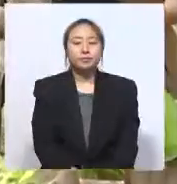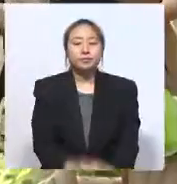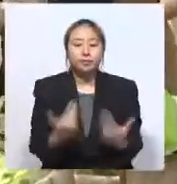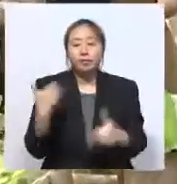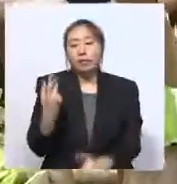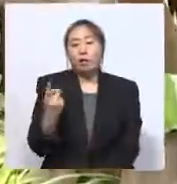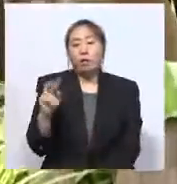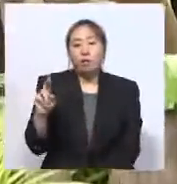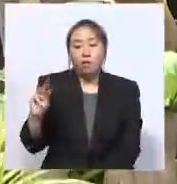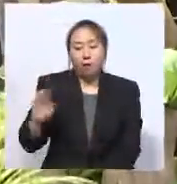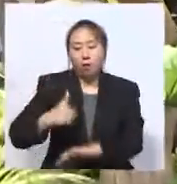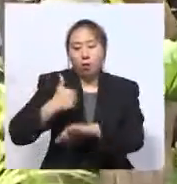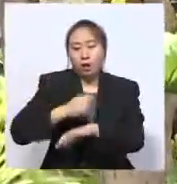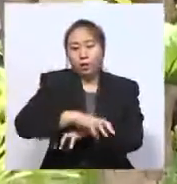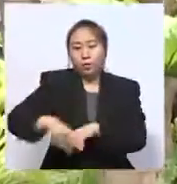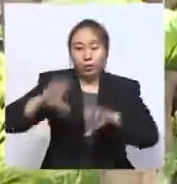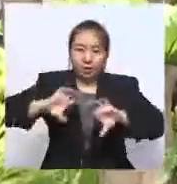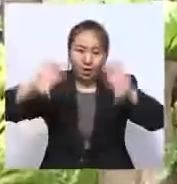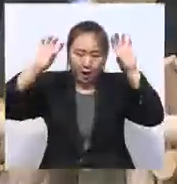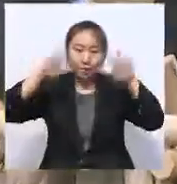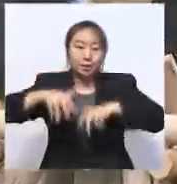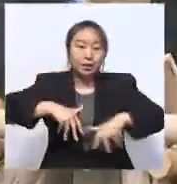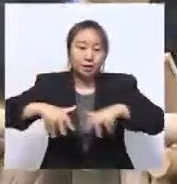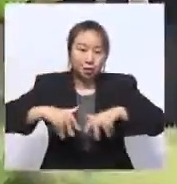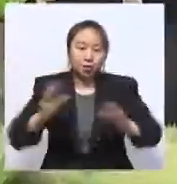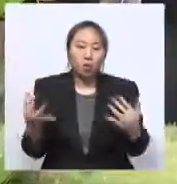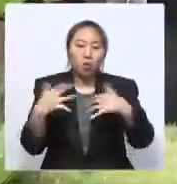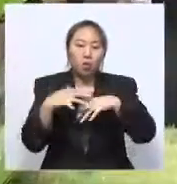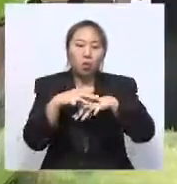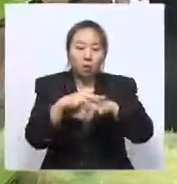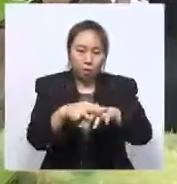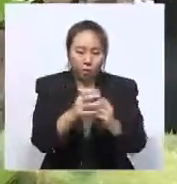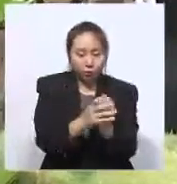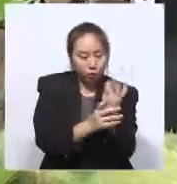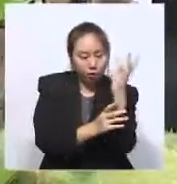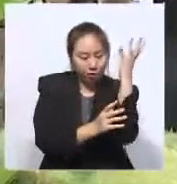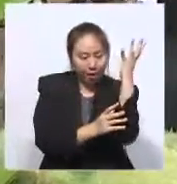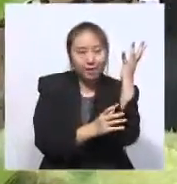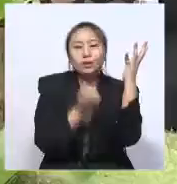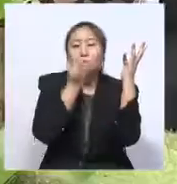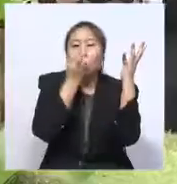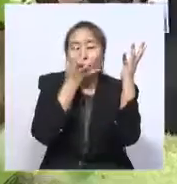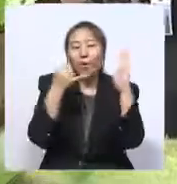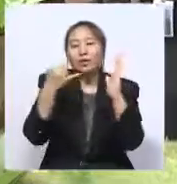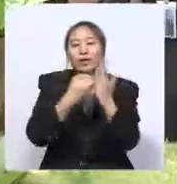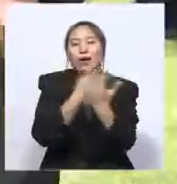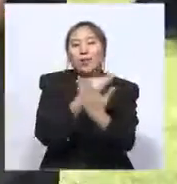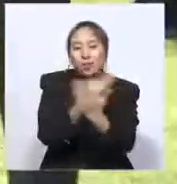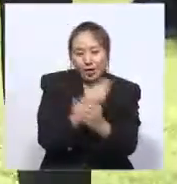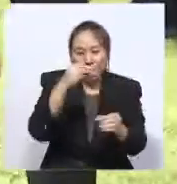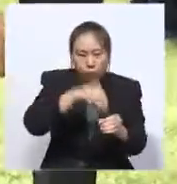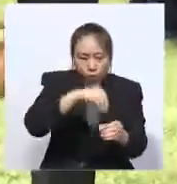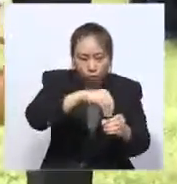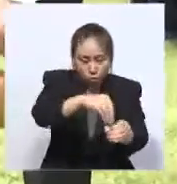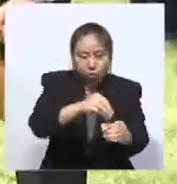ำคณะรัฐมนตรีหัวหน้าหน่วยราชการและประชาชนร่วมกันปลูกต้นกัลปะพฤกษ์ดอกไม้ประจำจังหวัดราชบุรี